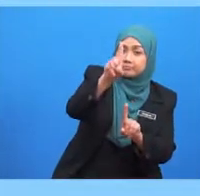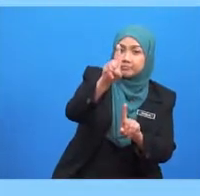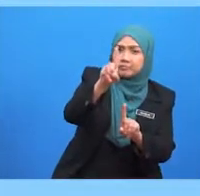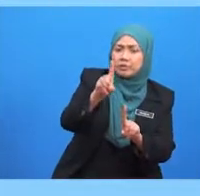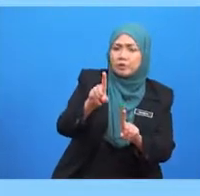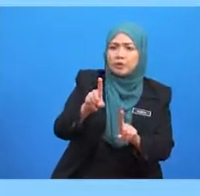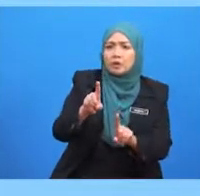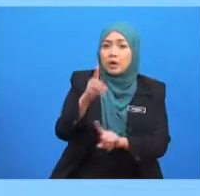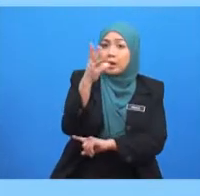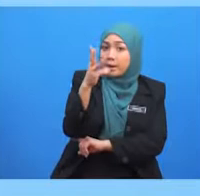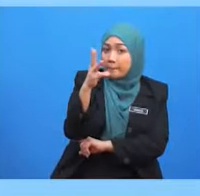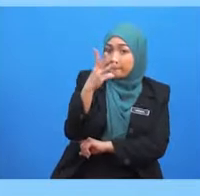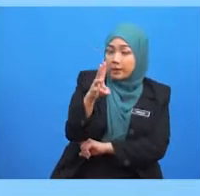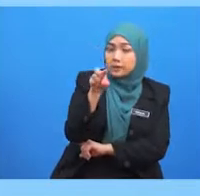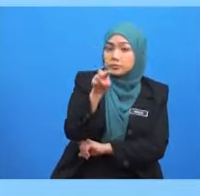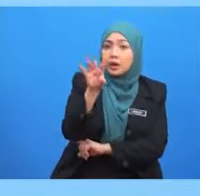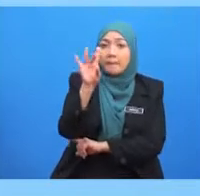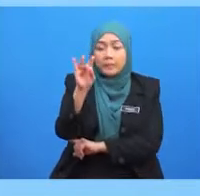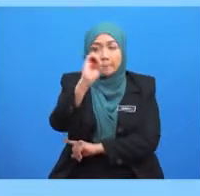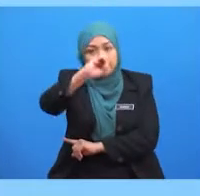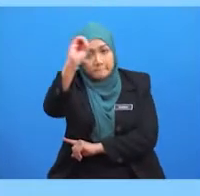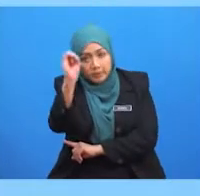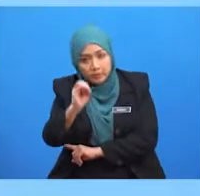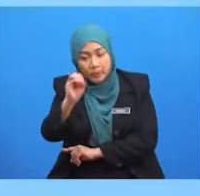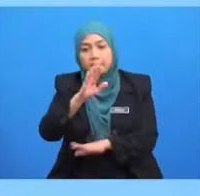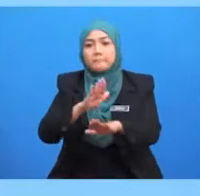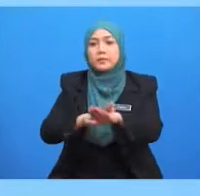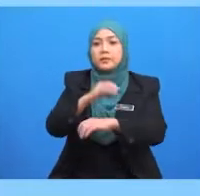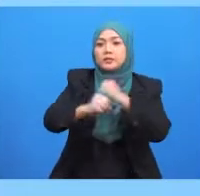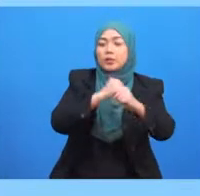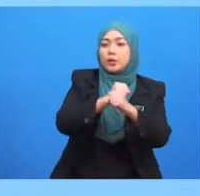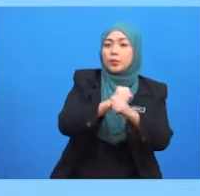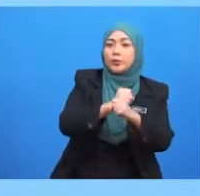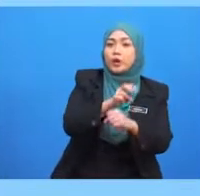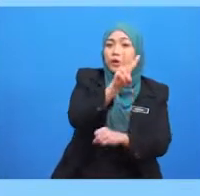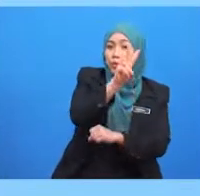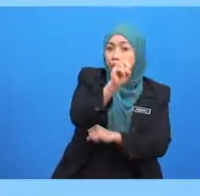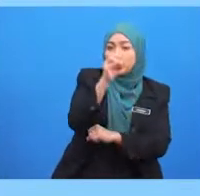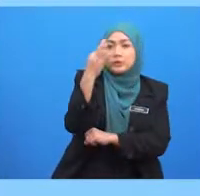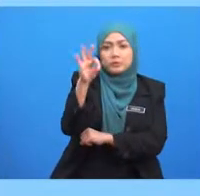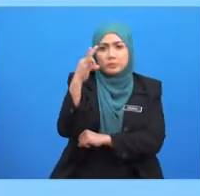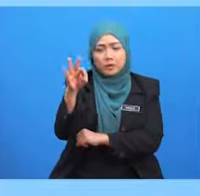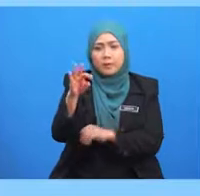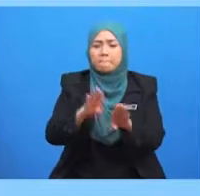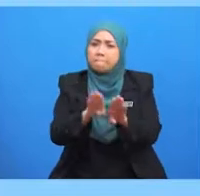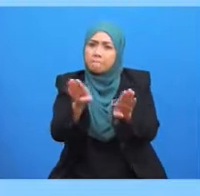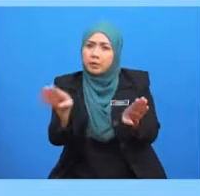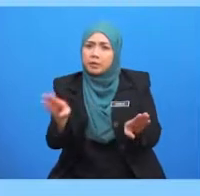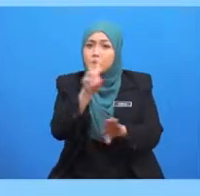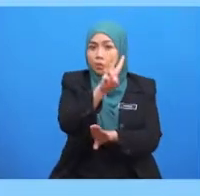16 puluhan 800 pada tahun 2019 berbanding